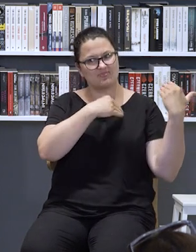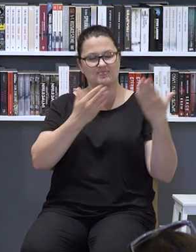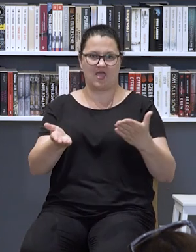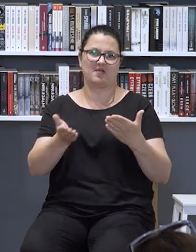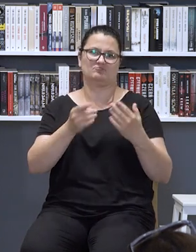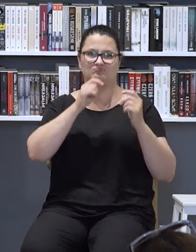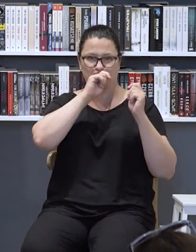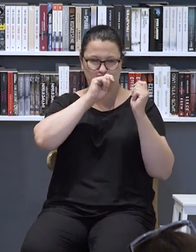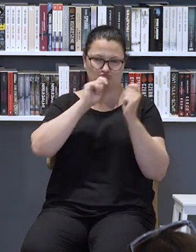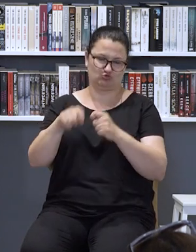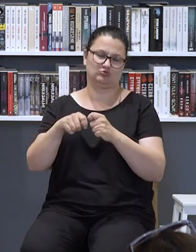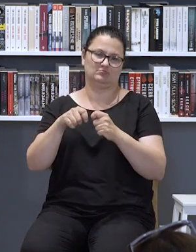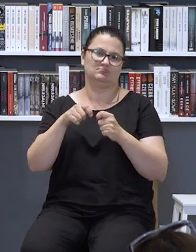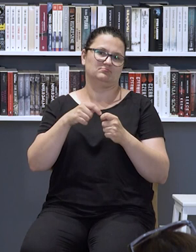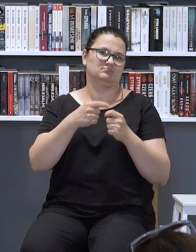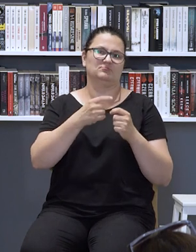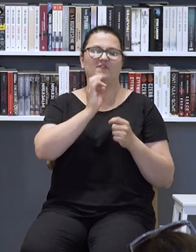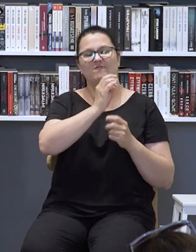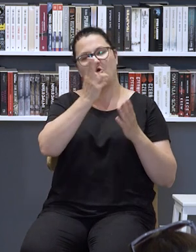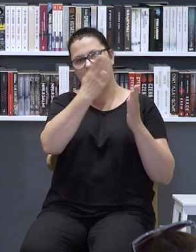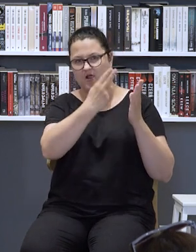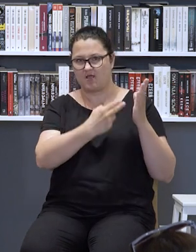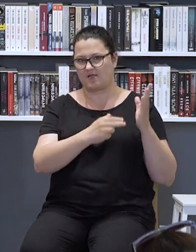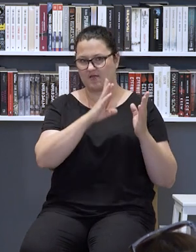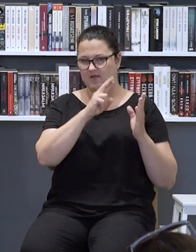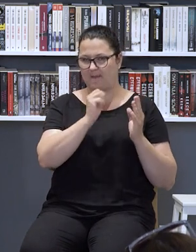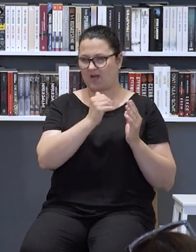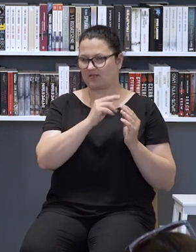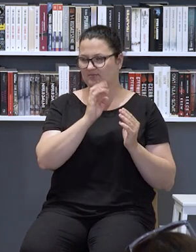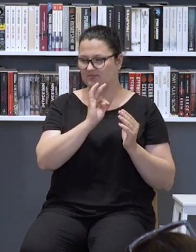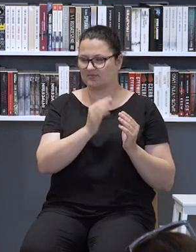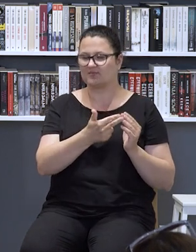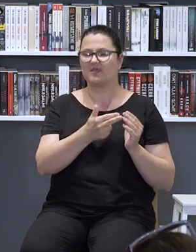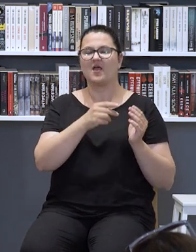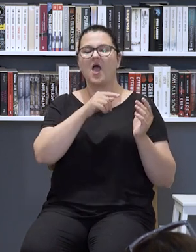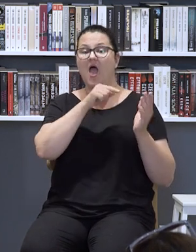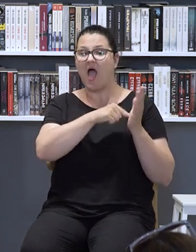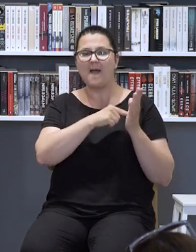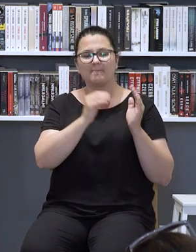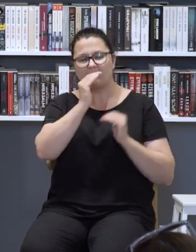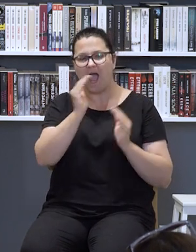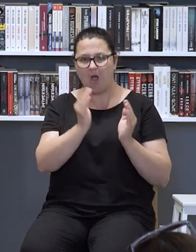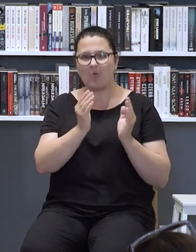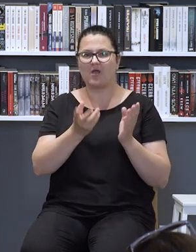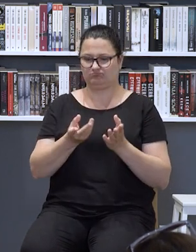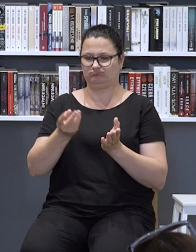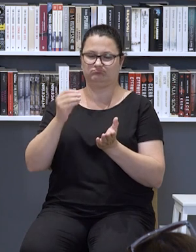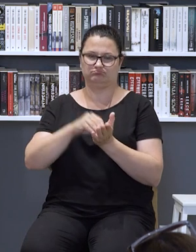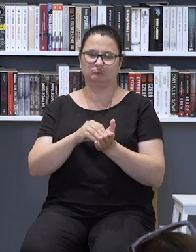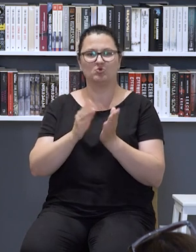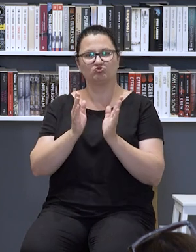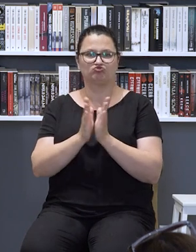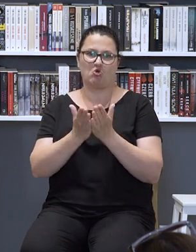Lubomirskim prezent w postaci jakiejś pracy Rembrandta. A że to było maleńkie, to znalazło się w książce